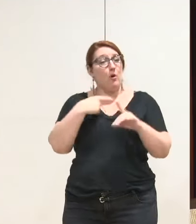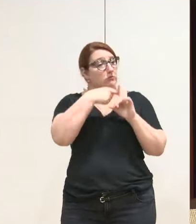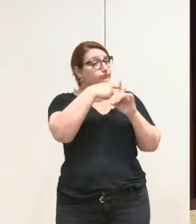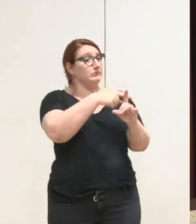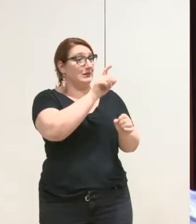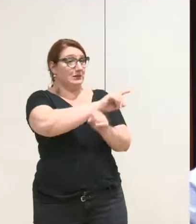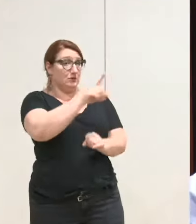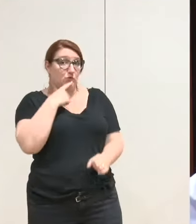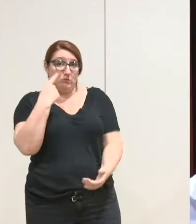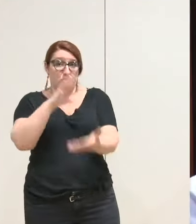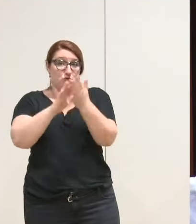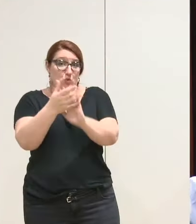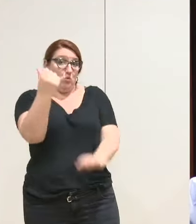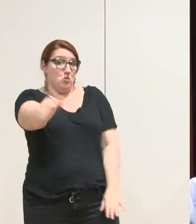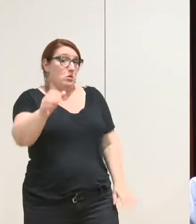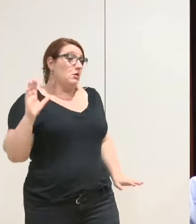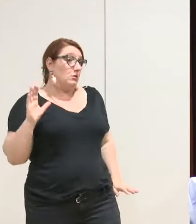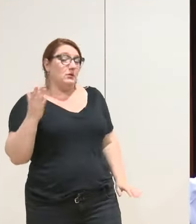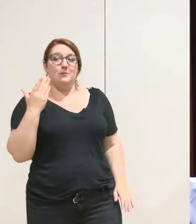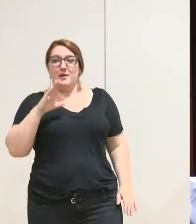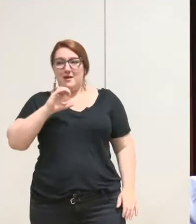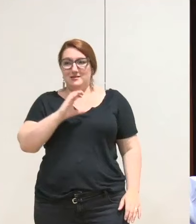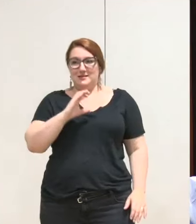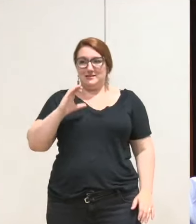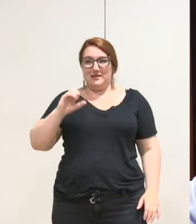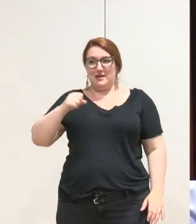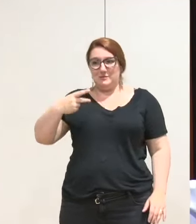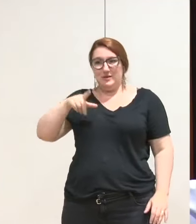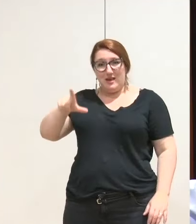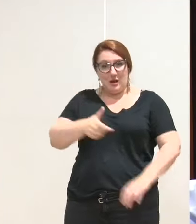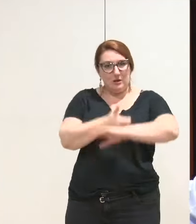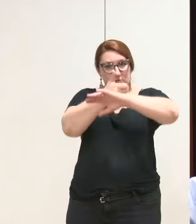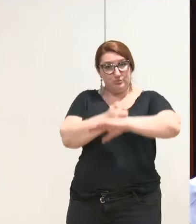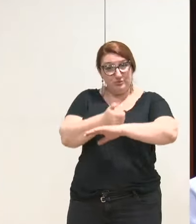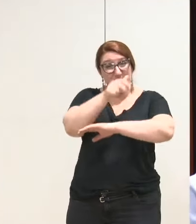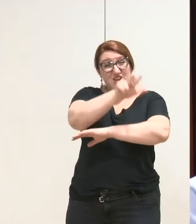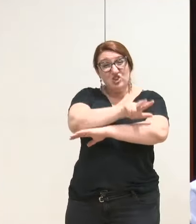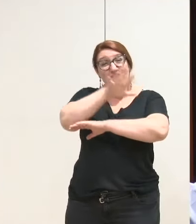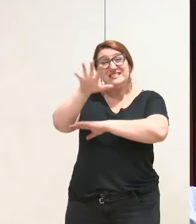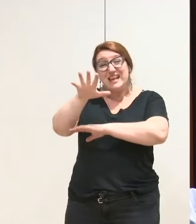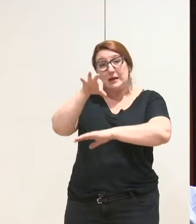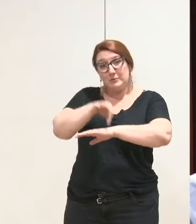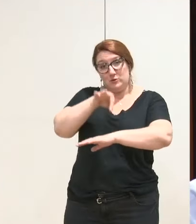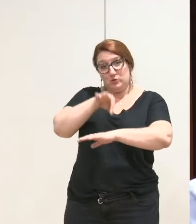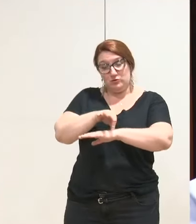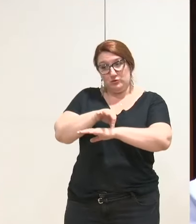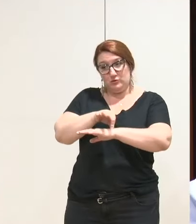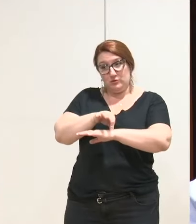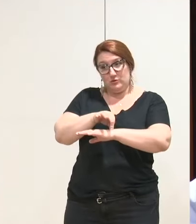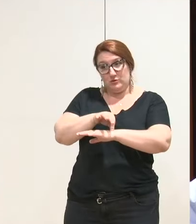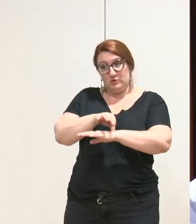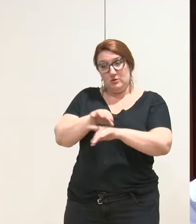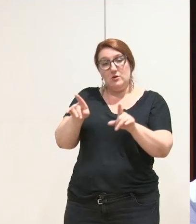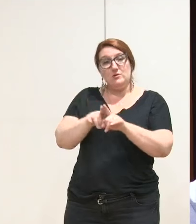il y en avait qu'une ceci dit la ccspl a duré monre 35 minutes et nous n'avions pas auparavant de notes de